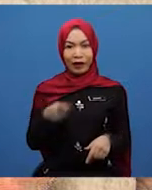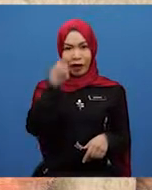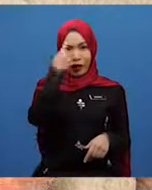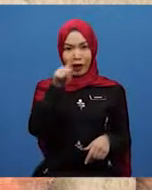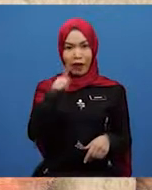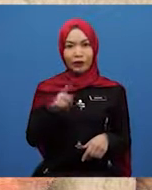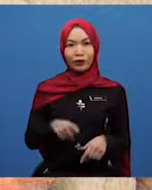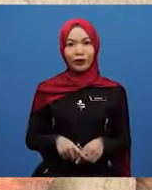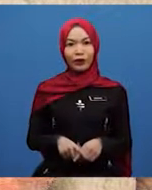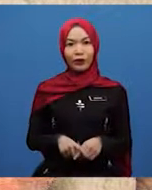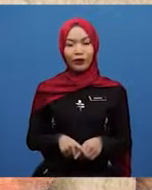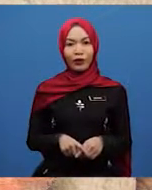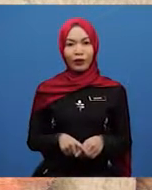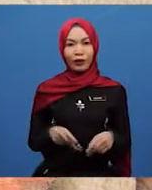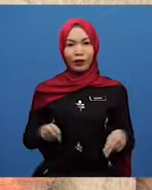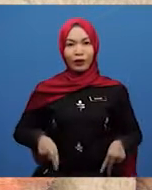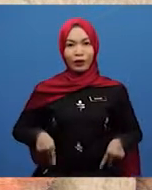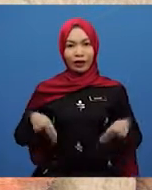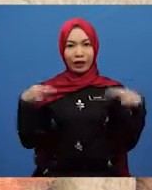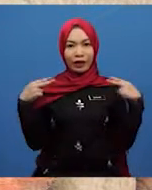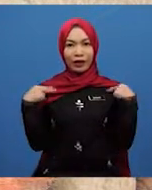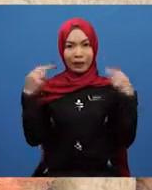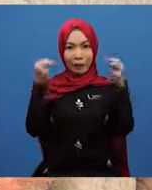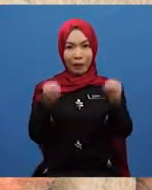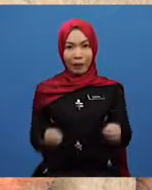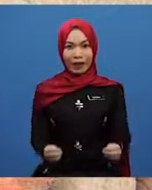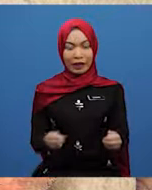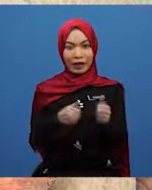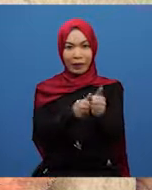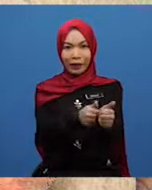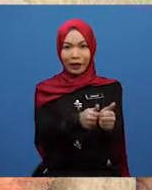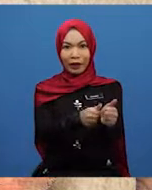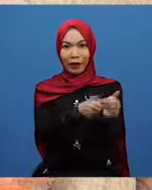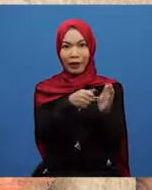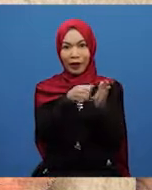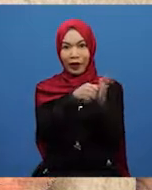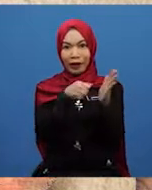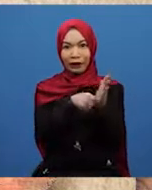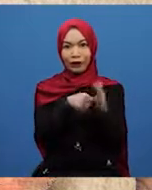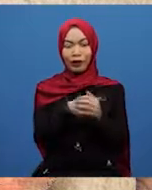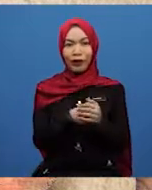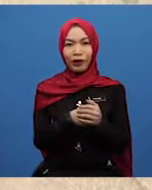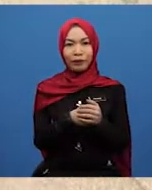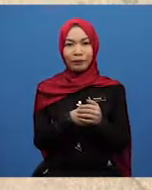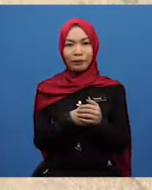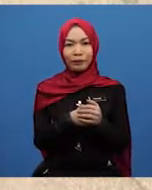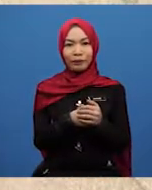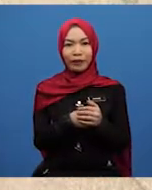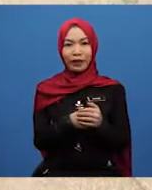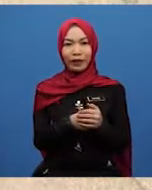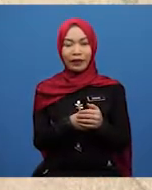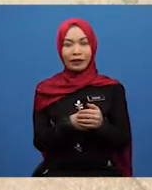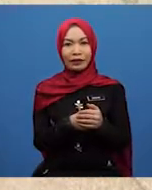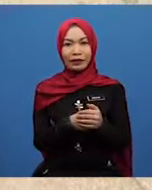kehidupan masyarakat berasaskan Va aturan yang diterima oleh masyarakat ketika itu namun